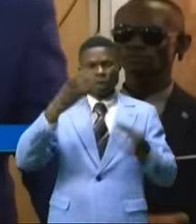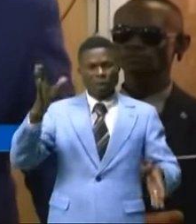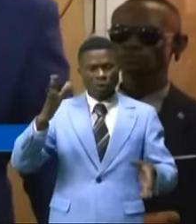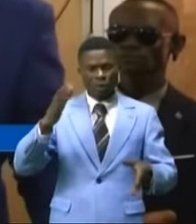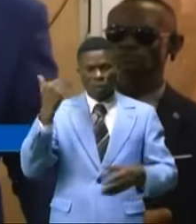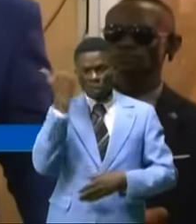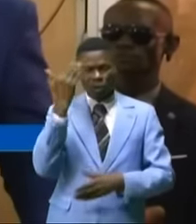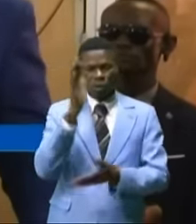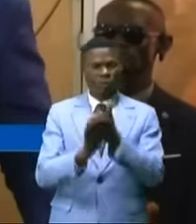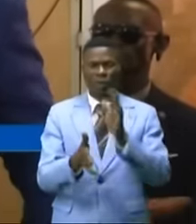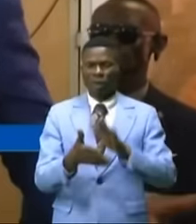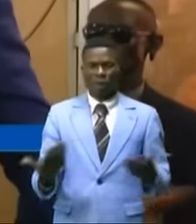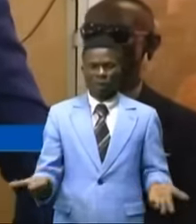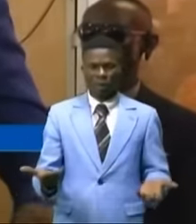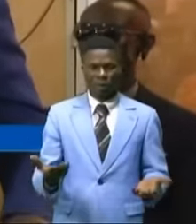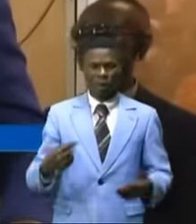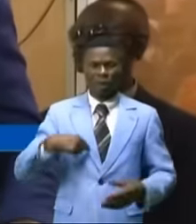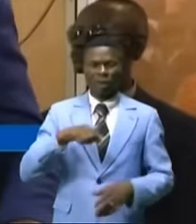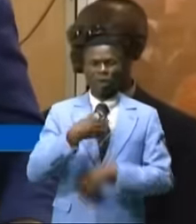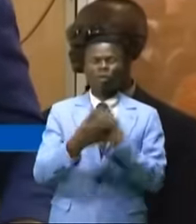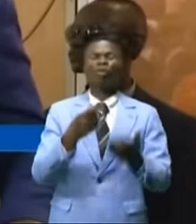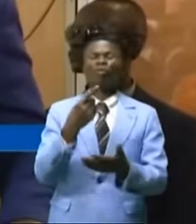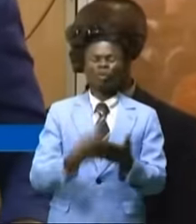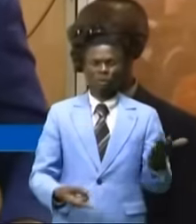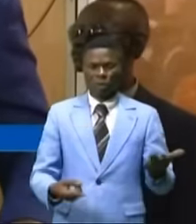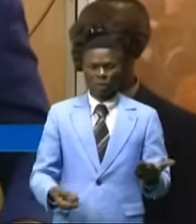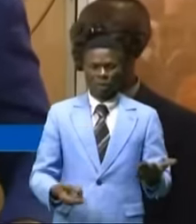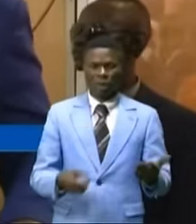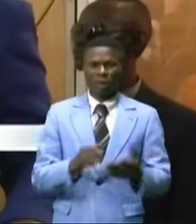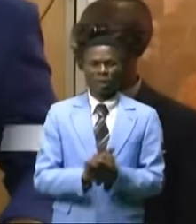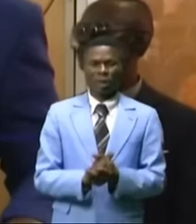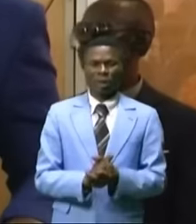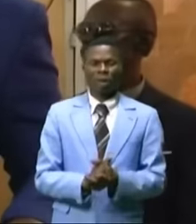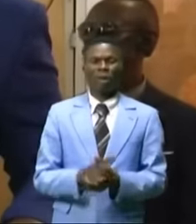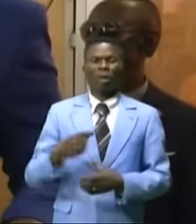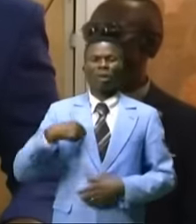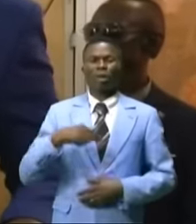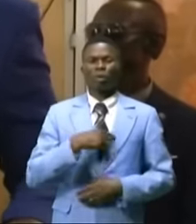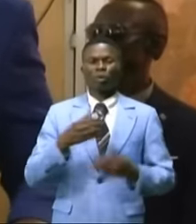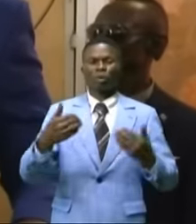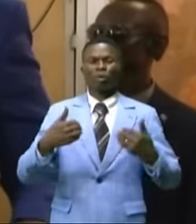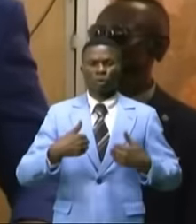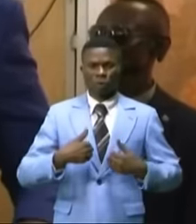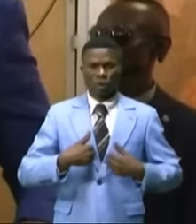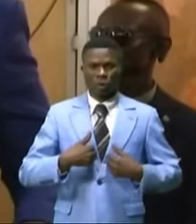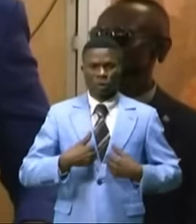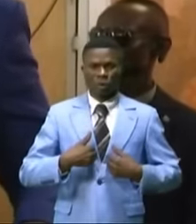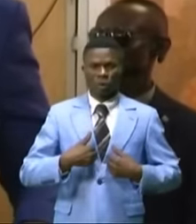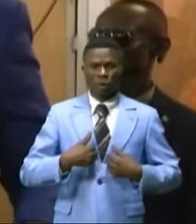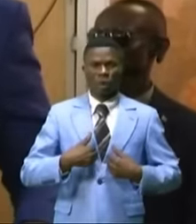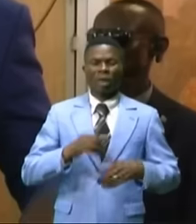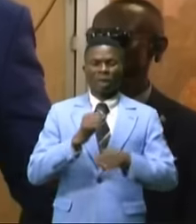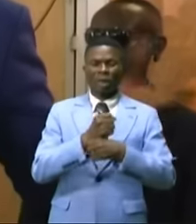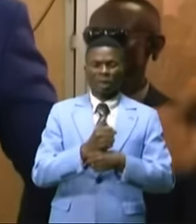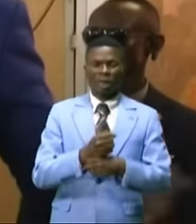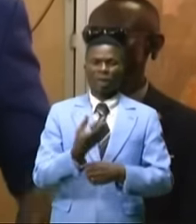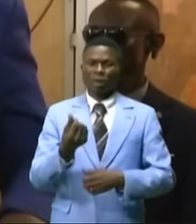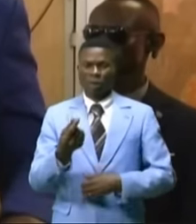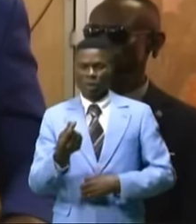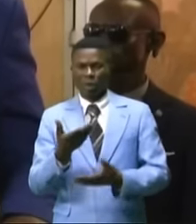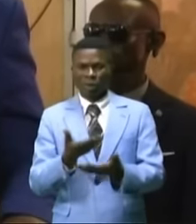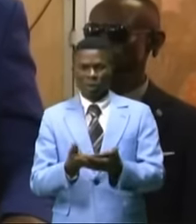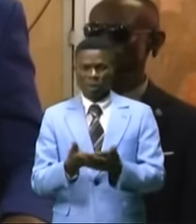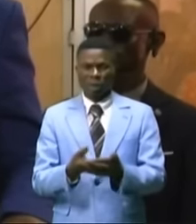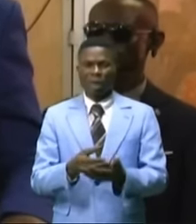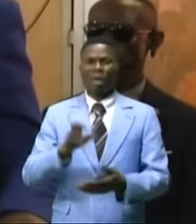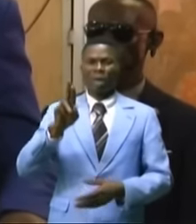mais cette richesse, nous faisons quoi avec? Nous avons créé des fonds. D'abord, il y a